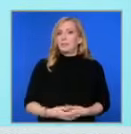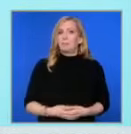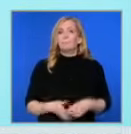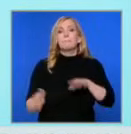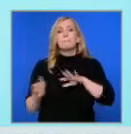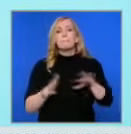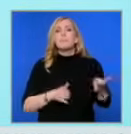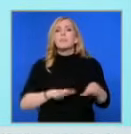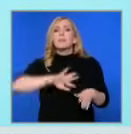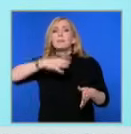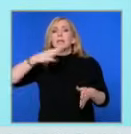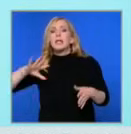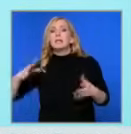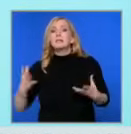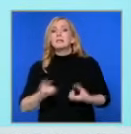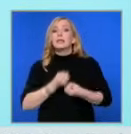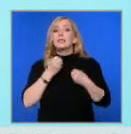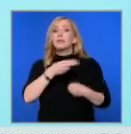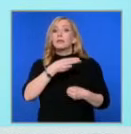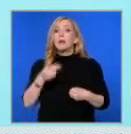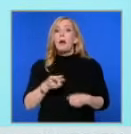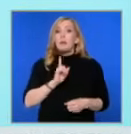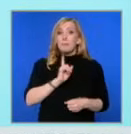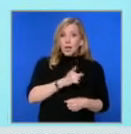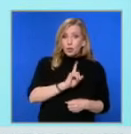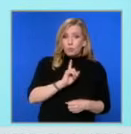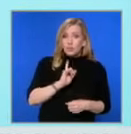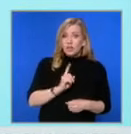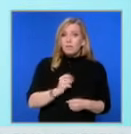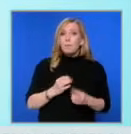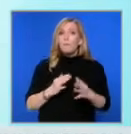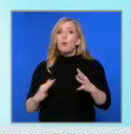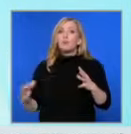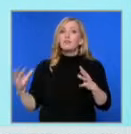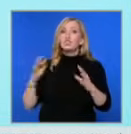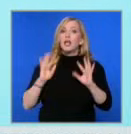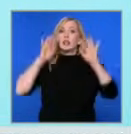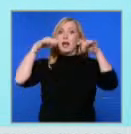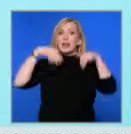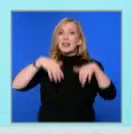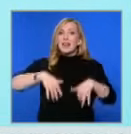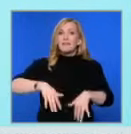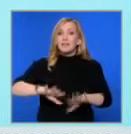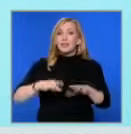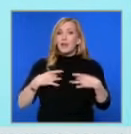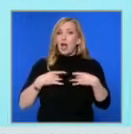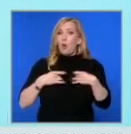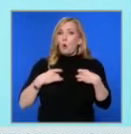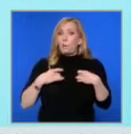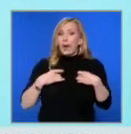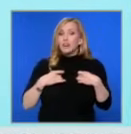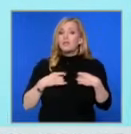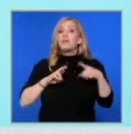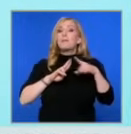Планинската спасителна служба предупреждава за повишена лавинна опасност извън пистите на Пирин. Новата снежна покривка